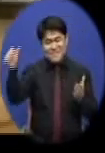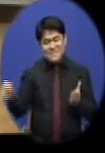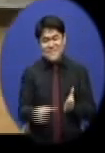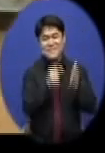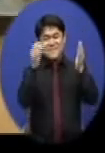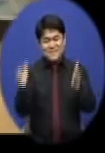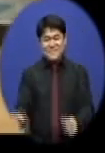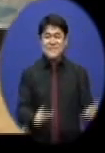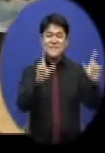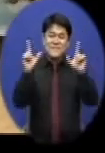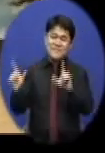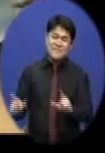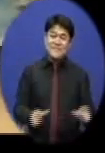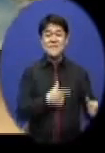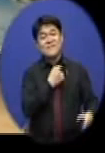한평생을